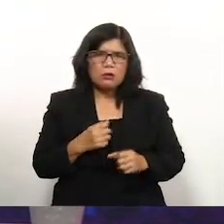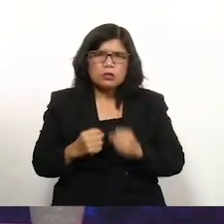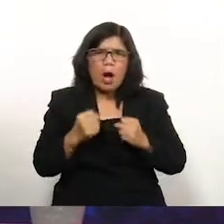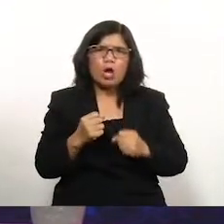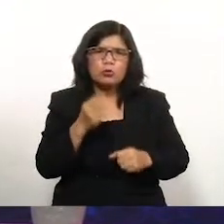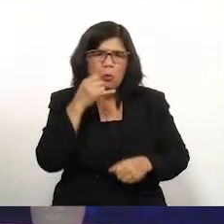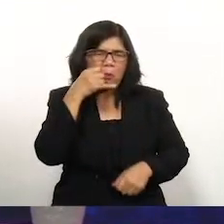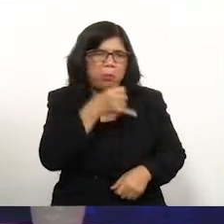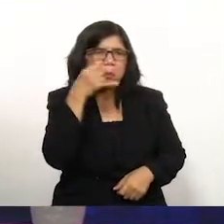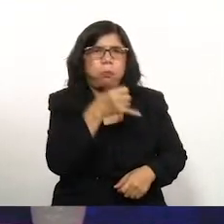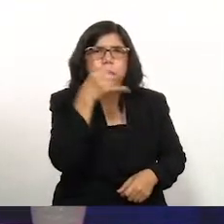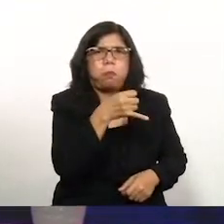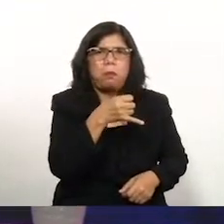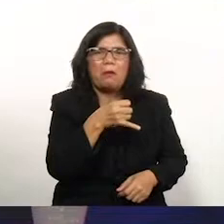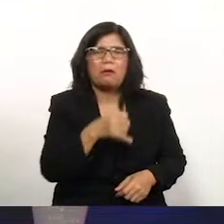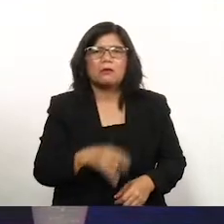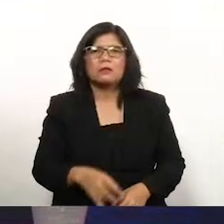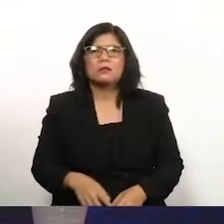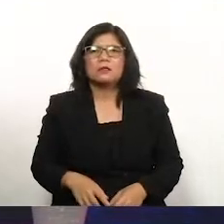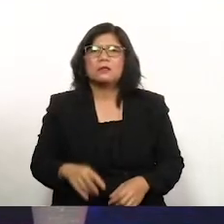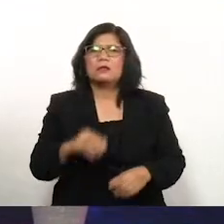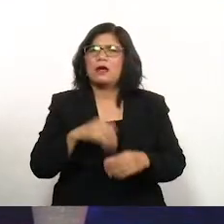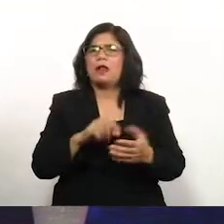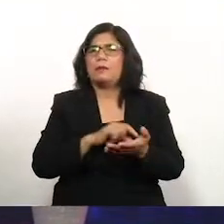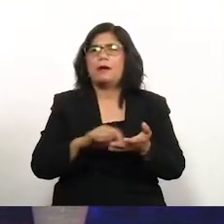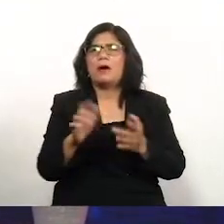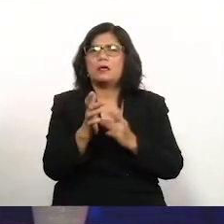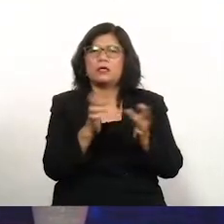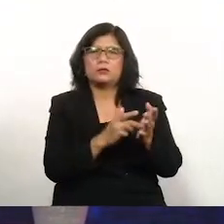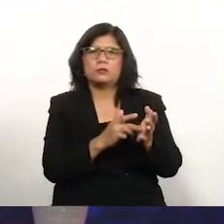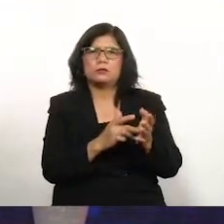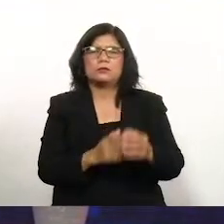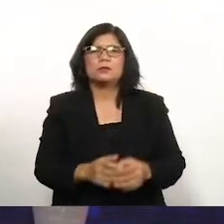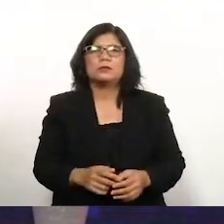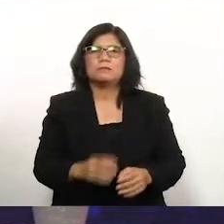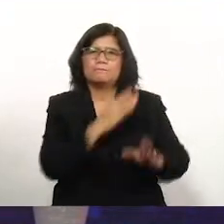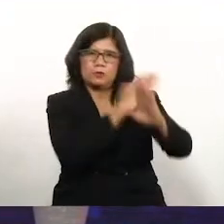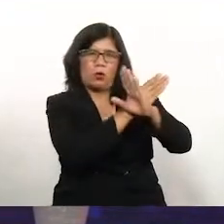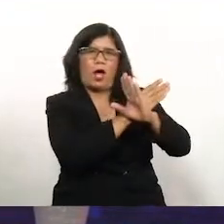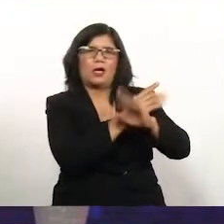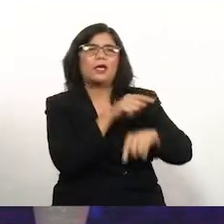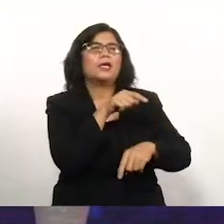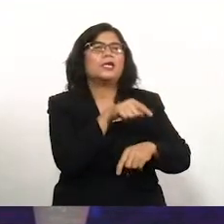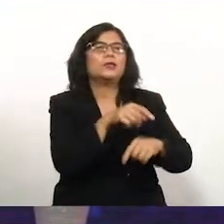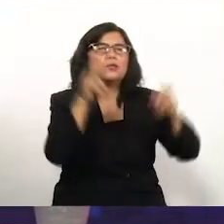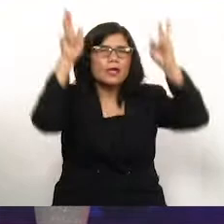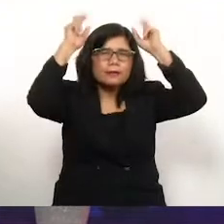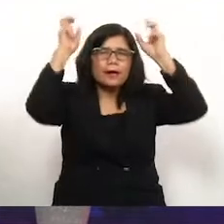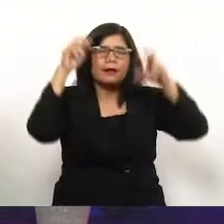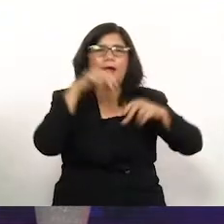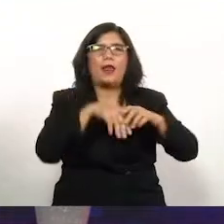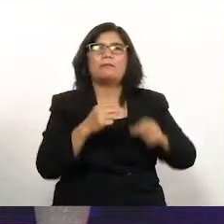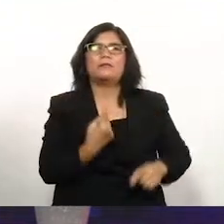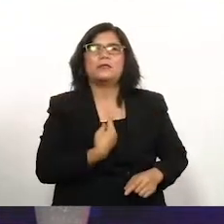semangat atau memaki ada semangat atau mengkritik dalam nama Yesus alat2 setan di dalam diri